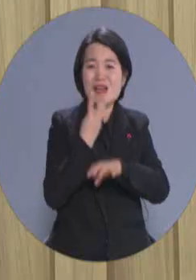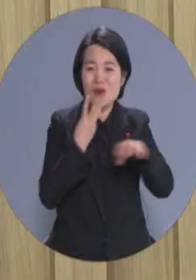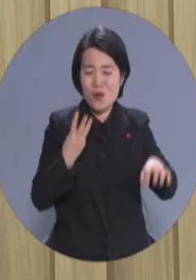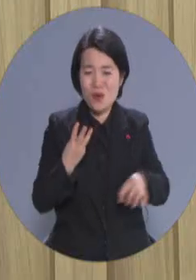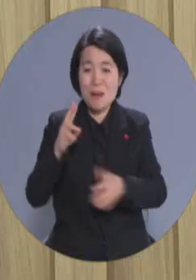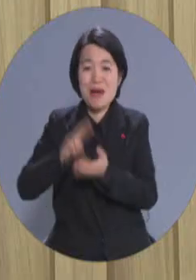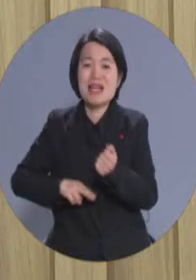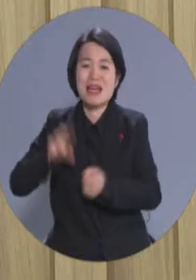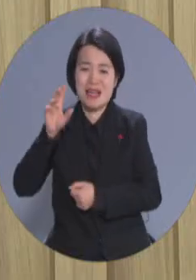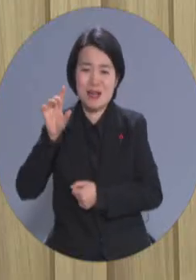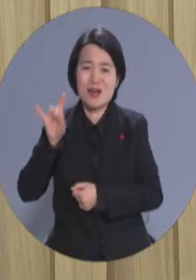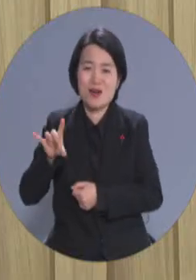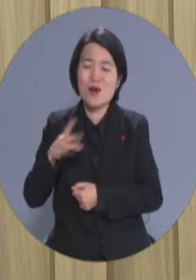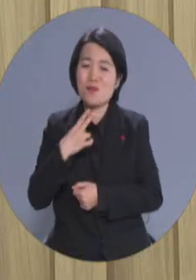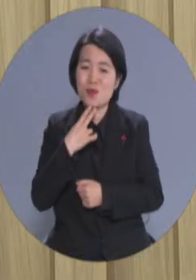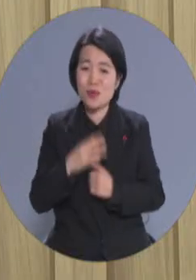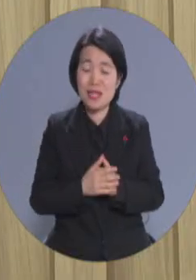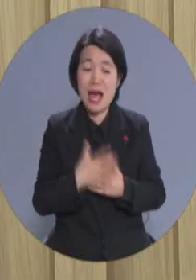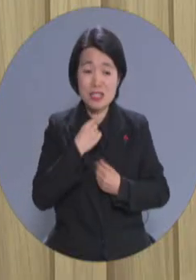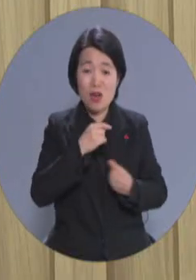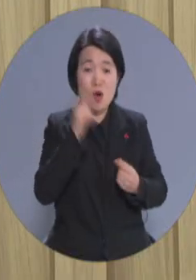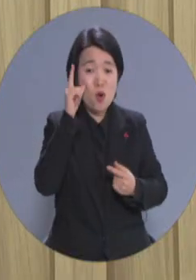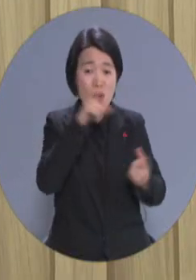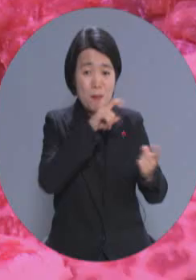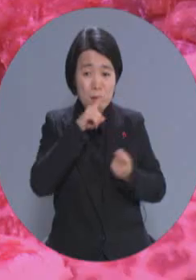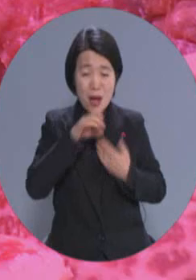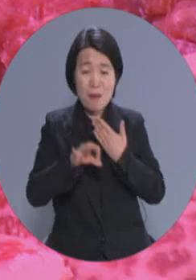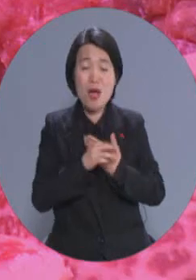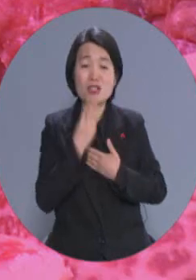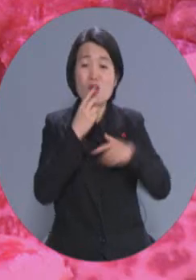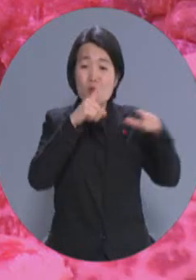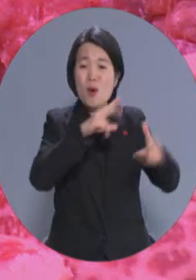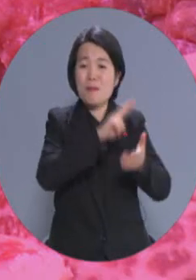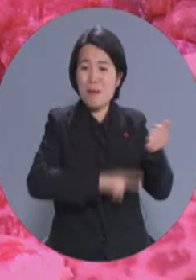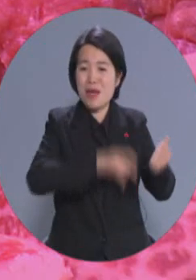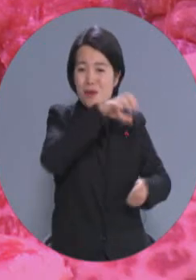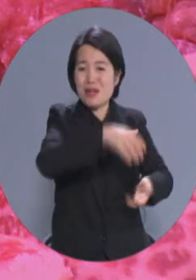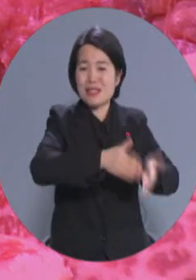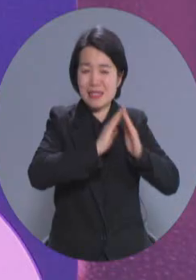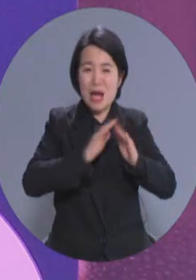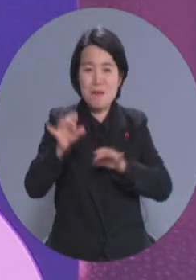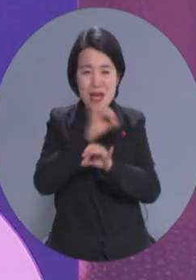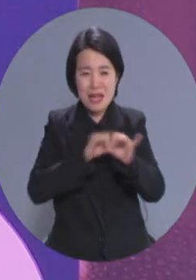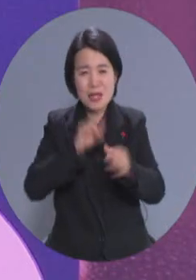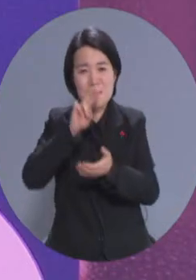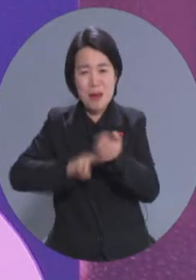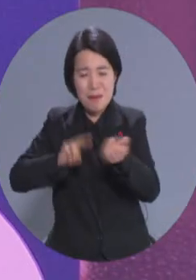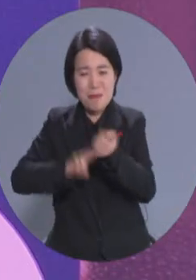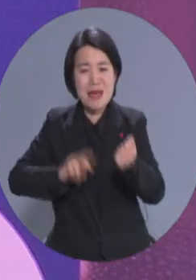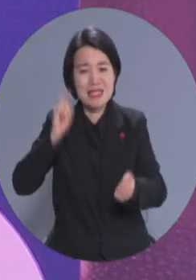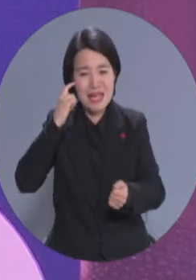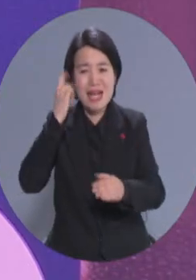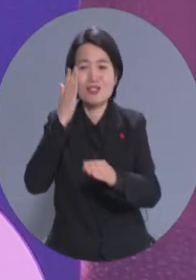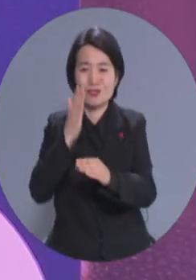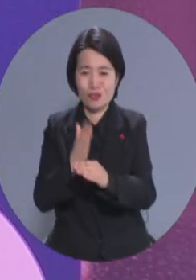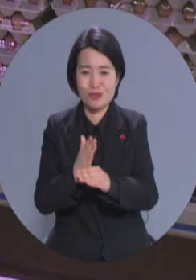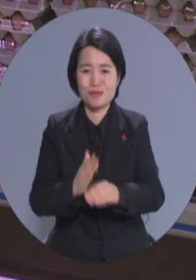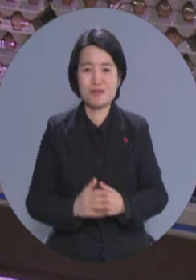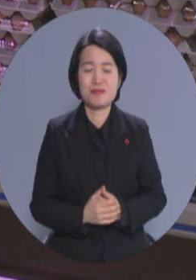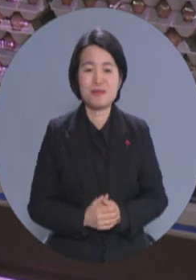직장 물량 공급이 준비되는 대로 서울 판매장 기설과 함께 백화점 진출도 추진할 예정이라고